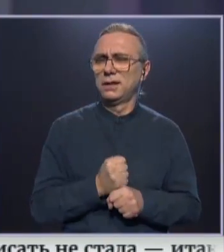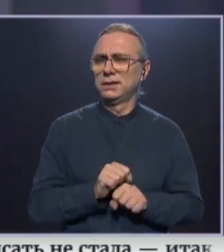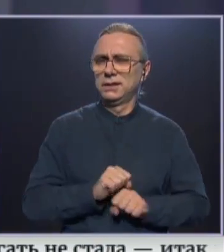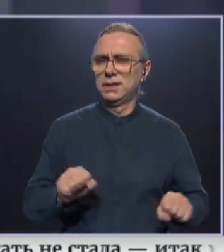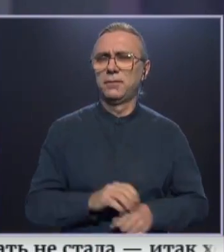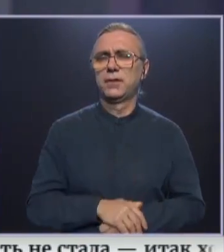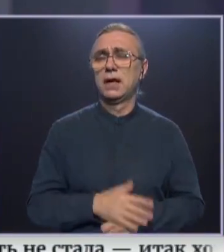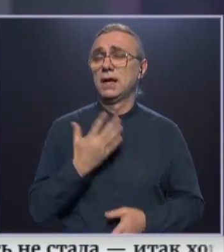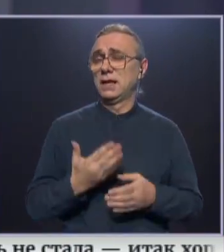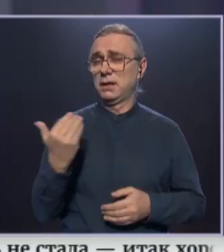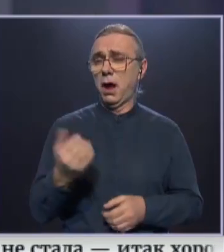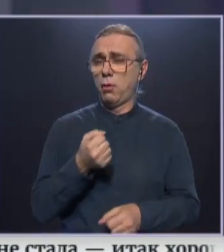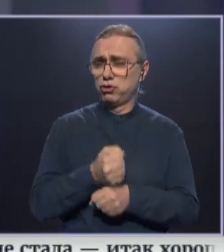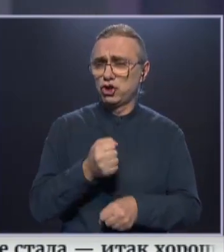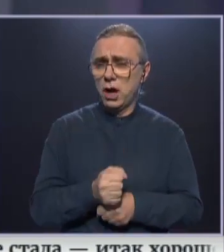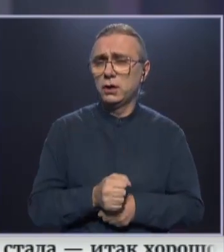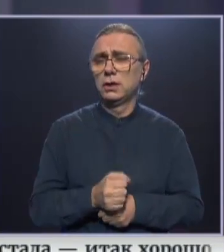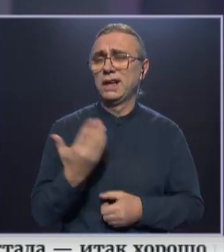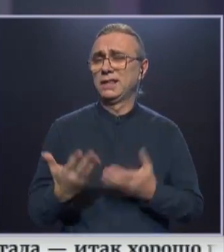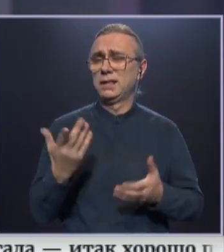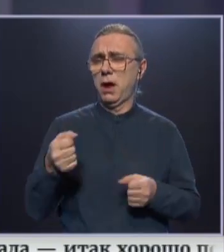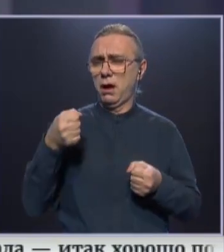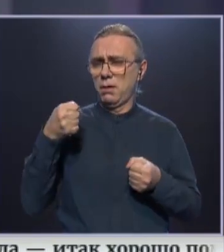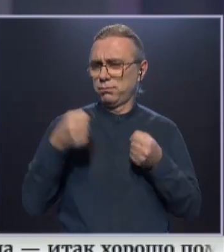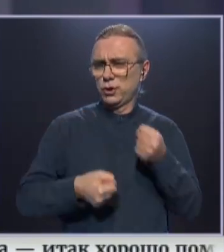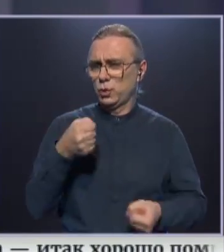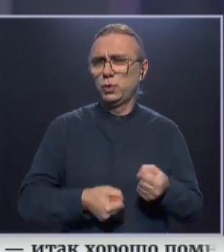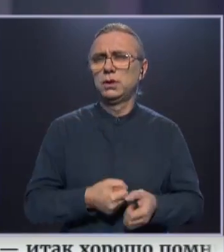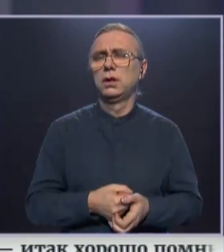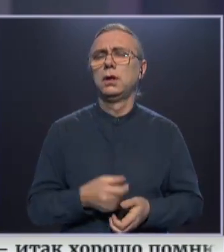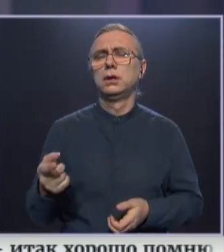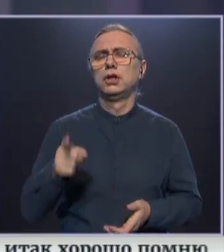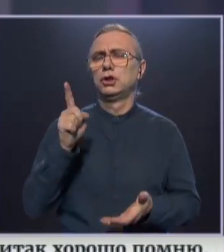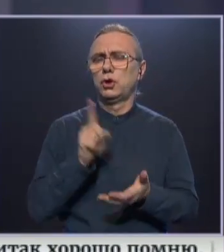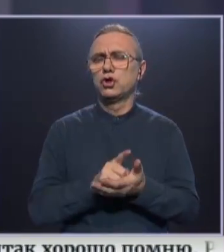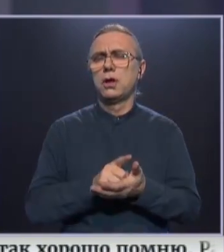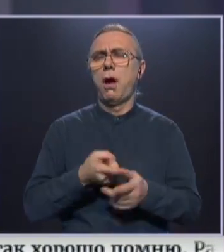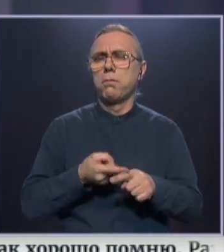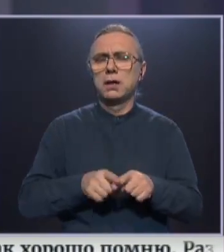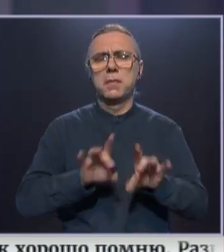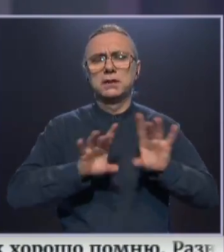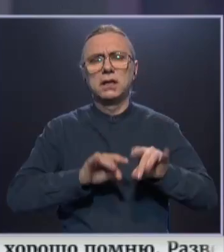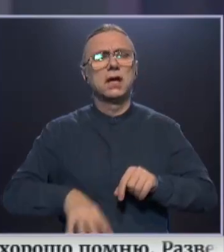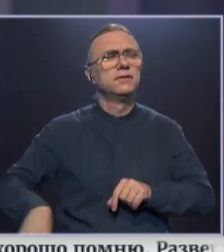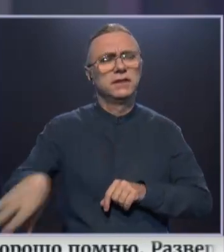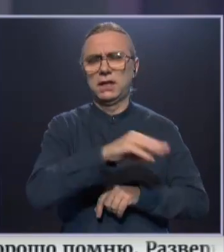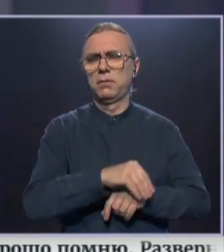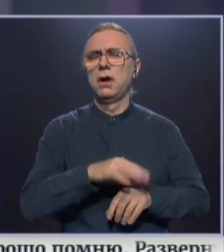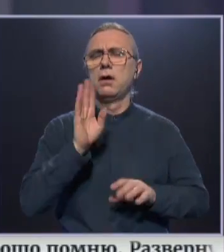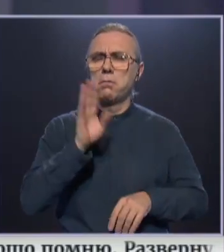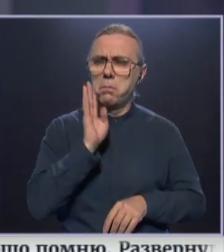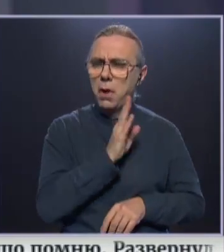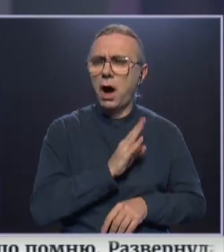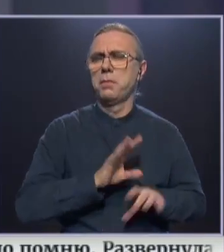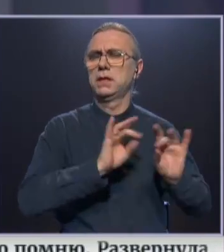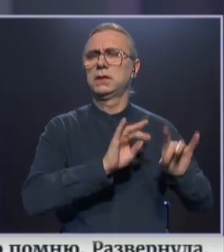обижают, если тебя бьют, ты должен обязательно как можно большему количеству людей об этом рассказать. Скажи маме. Пусть мама позвонит